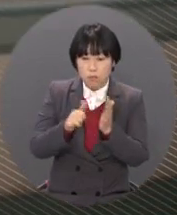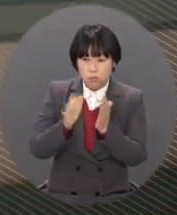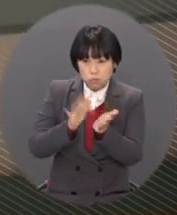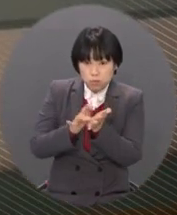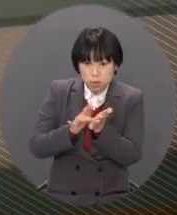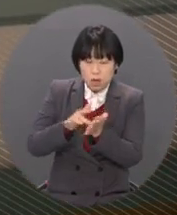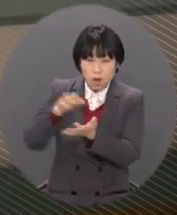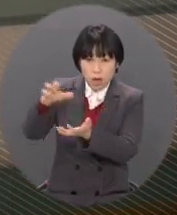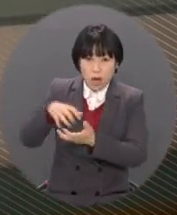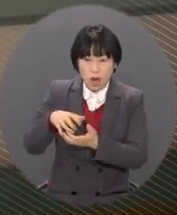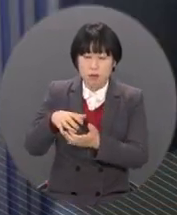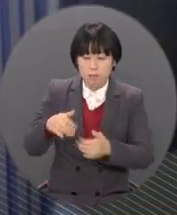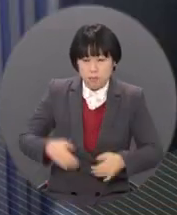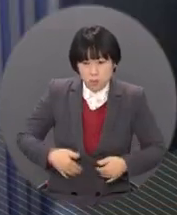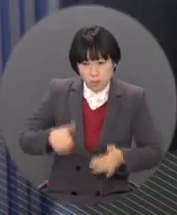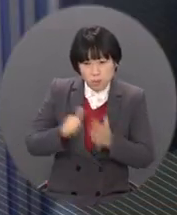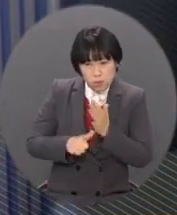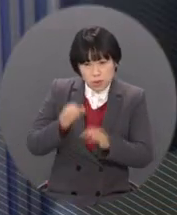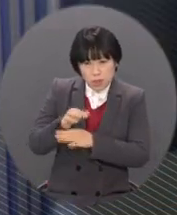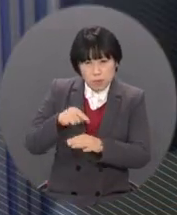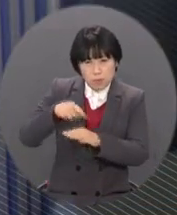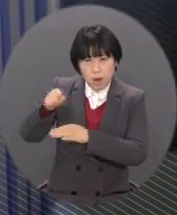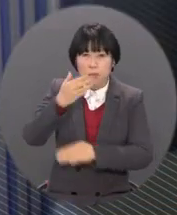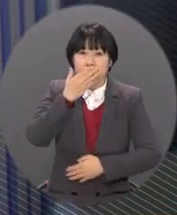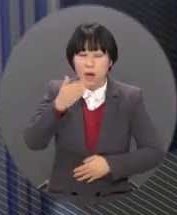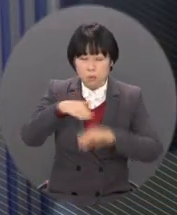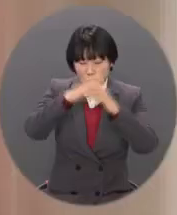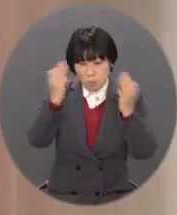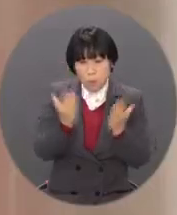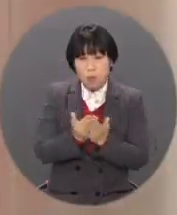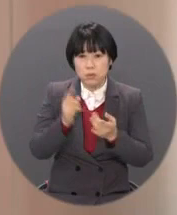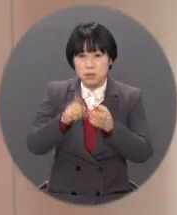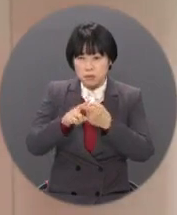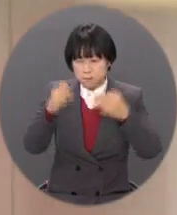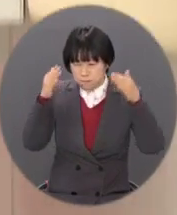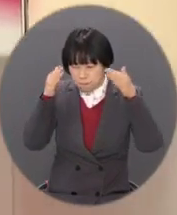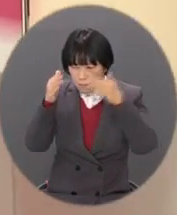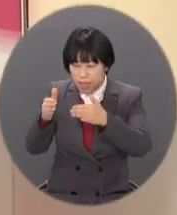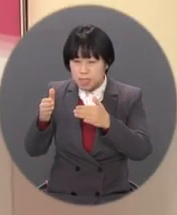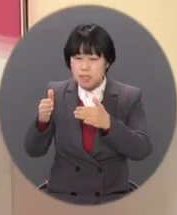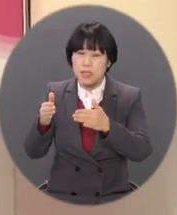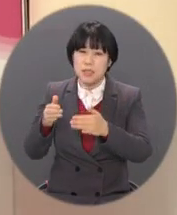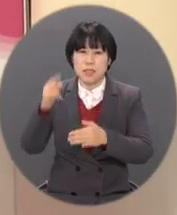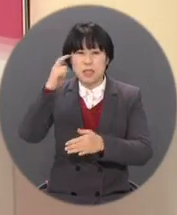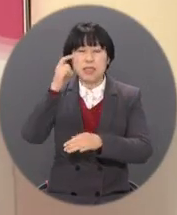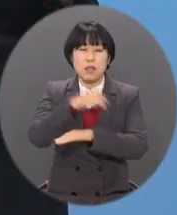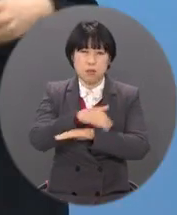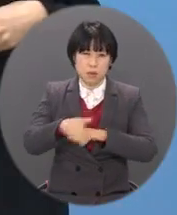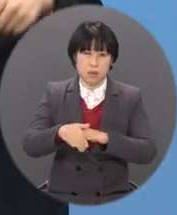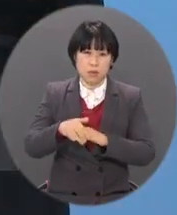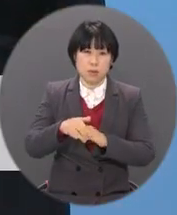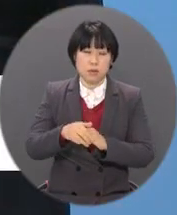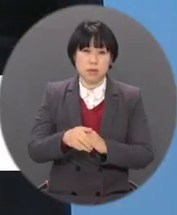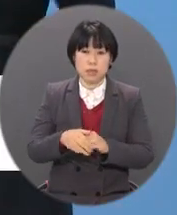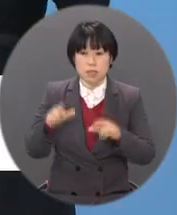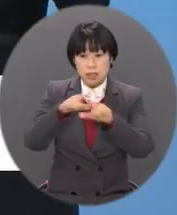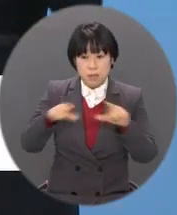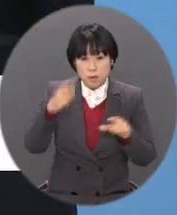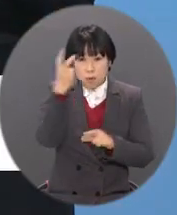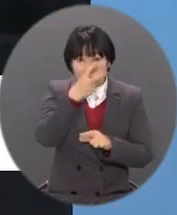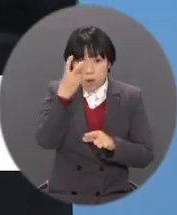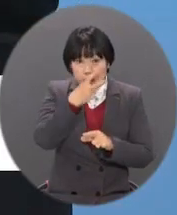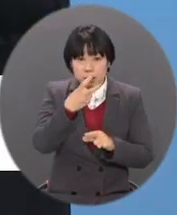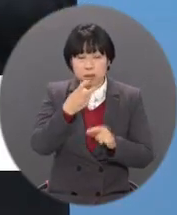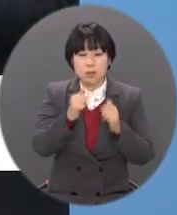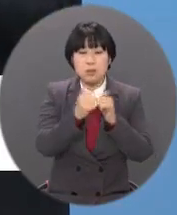필수 목적은 외출이 가능합니다. 사실상 모든 행정력을 고위험군에 집중시키겠다는 겁니다. 일반